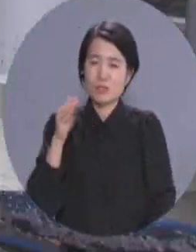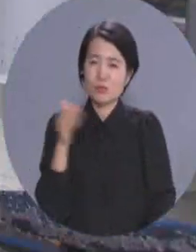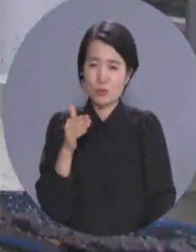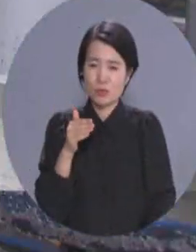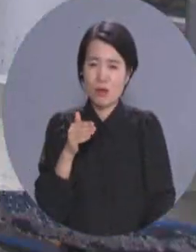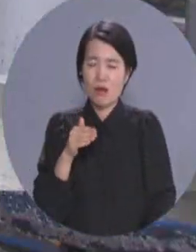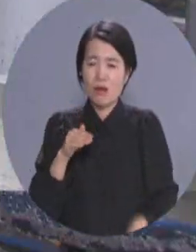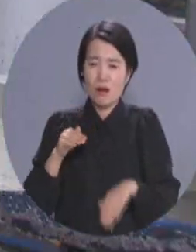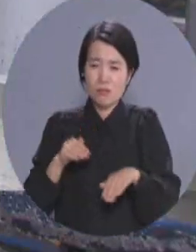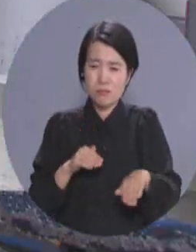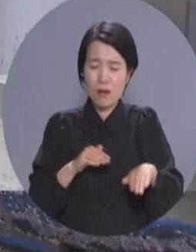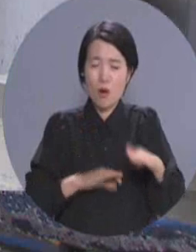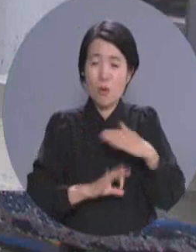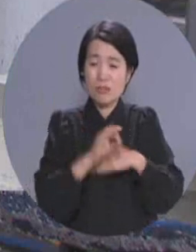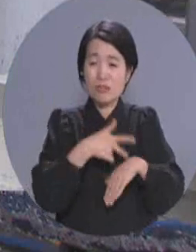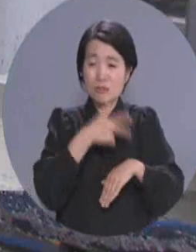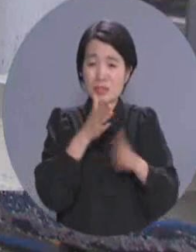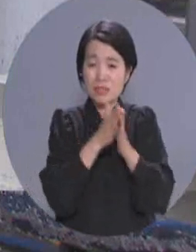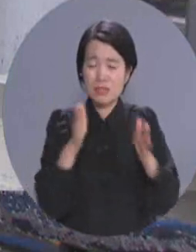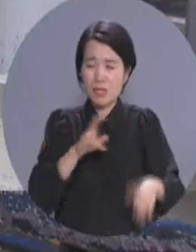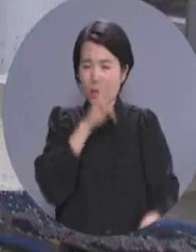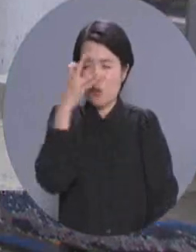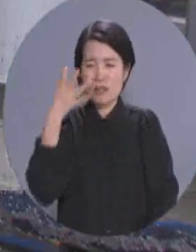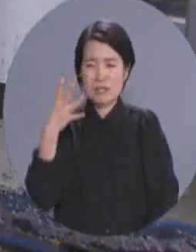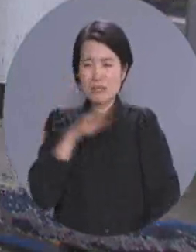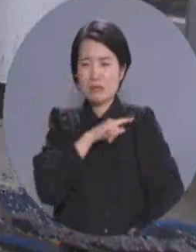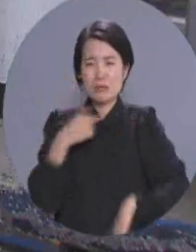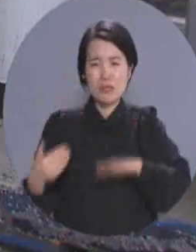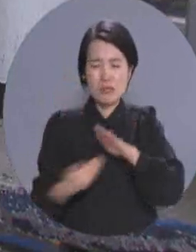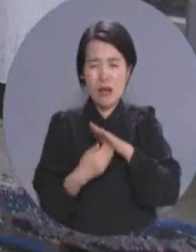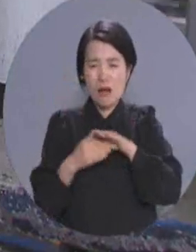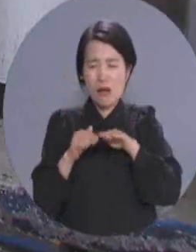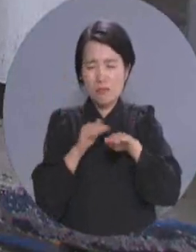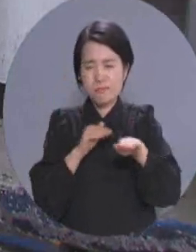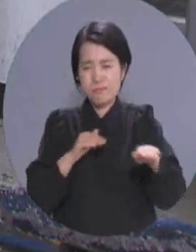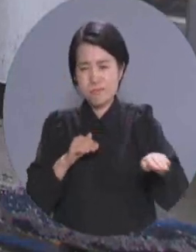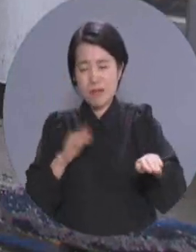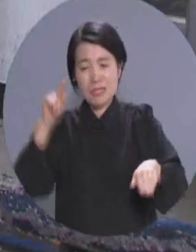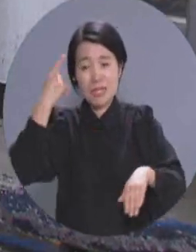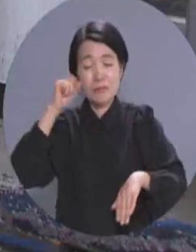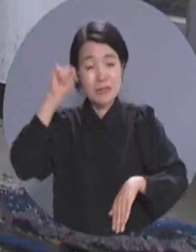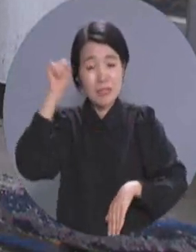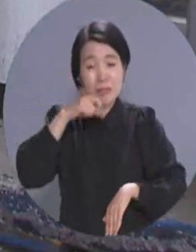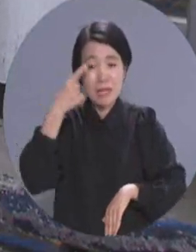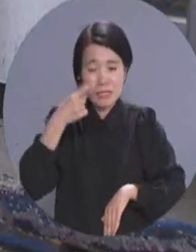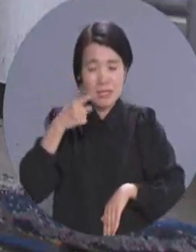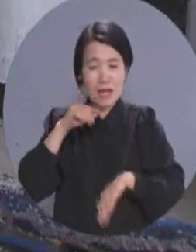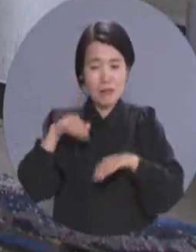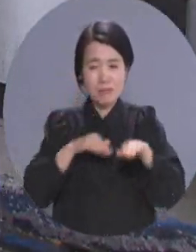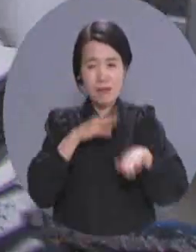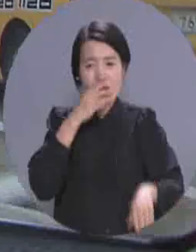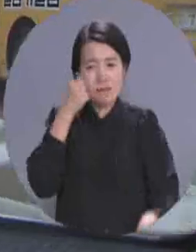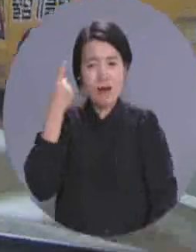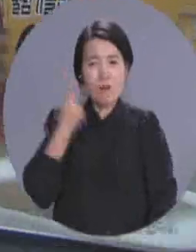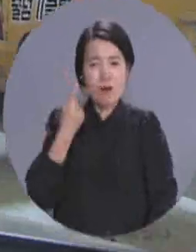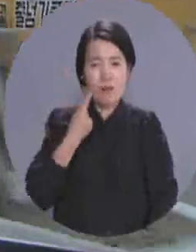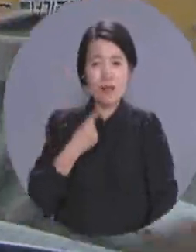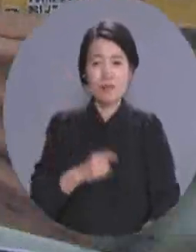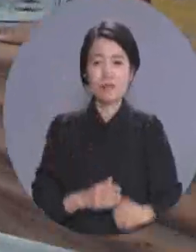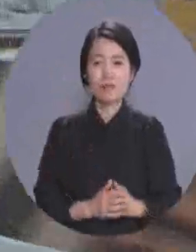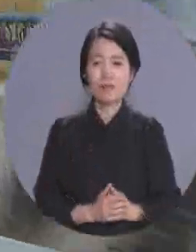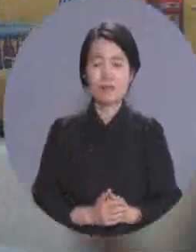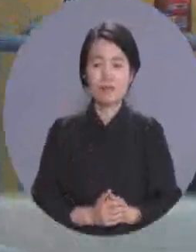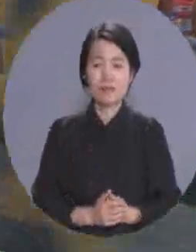교통 혼잡은 오전 7시부터 시작해 오후 4시쯤 최대치를 보이다 다음날 새벽 1시쯤 풀릴 것으로 전망됩니다